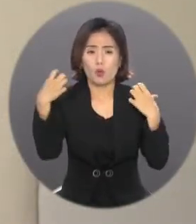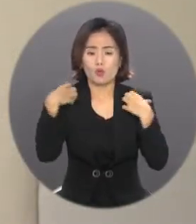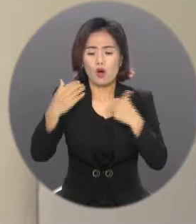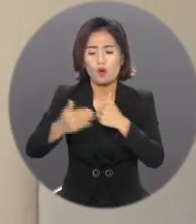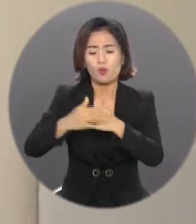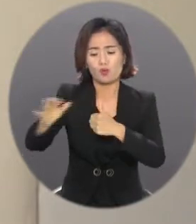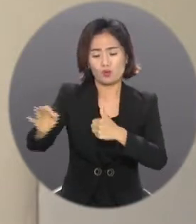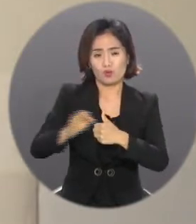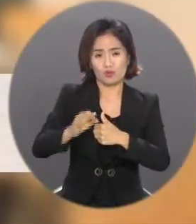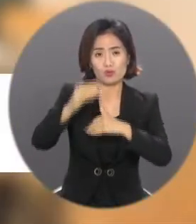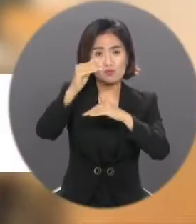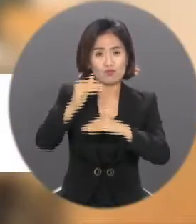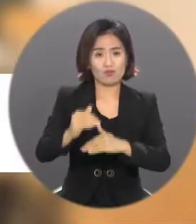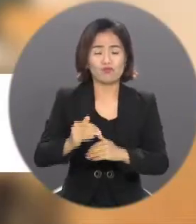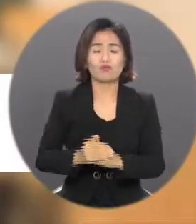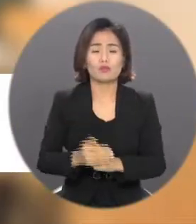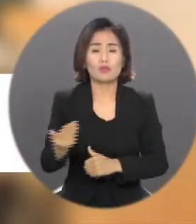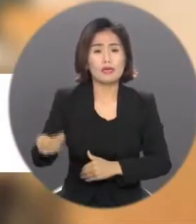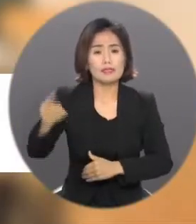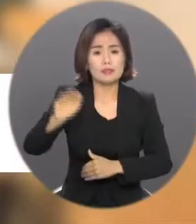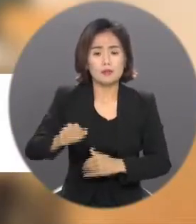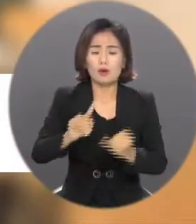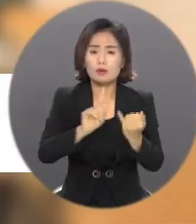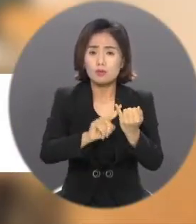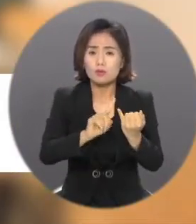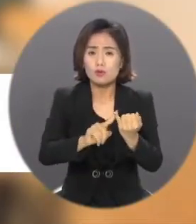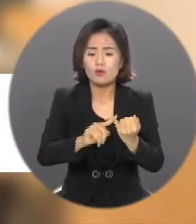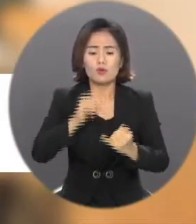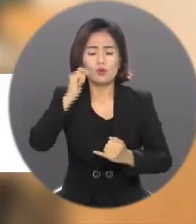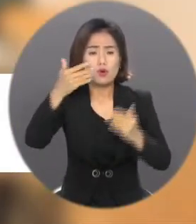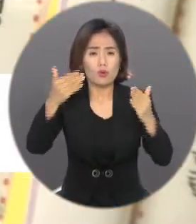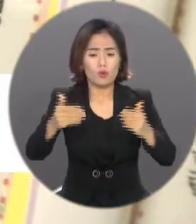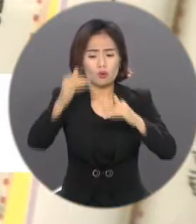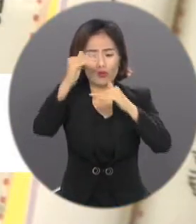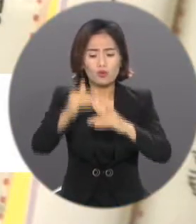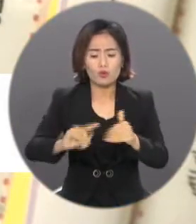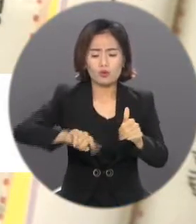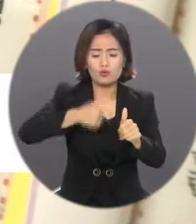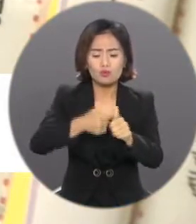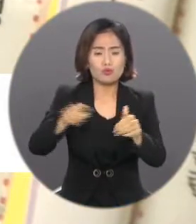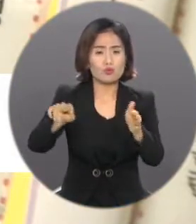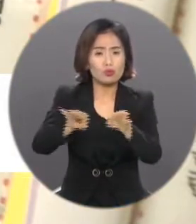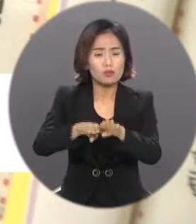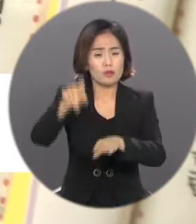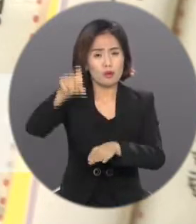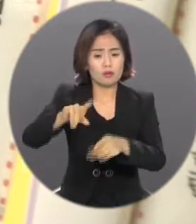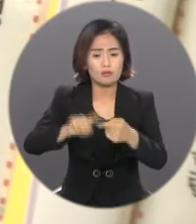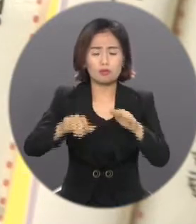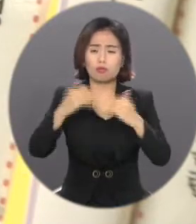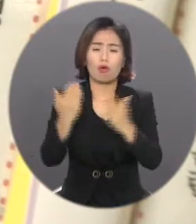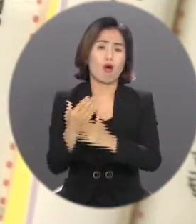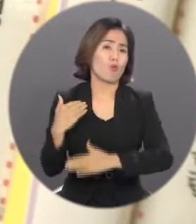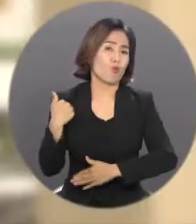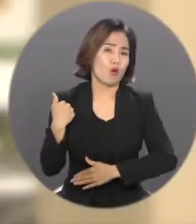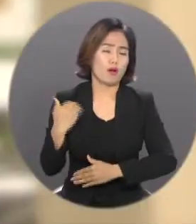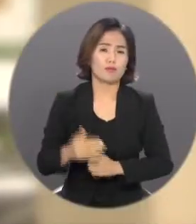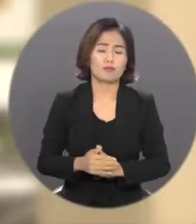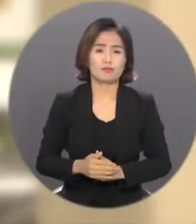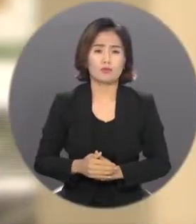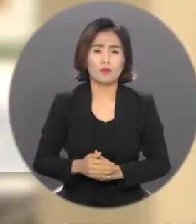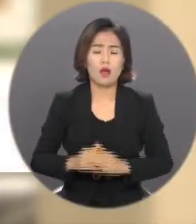지급하는 구조입니다 하지만 김씨는 여섯 달 동안 이 같은 출결 카드가 있는지 조차 모르고 있었습니다